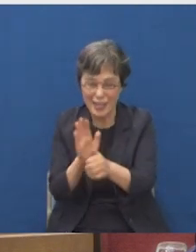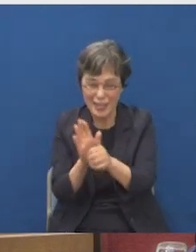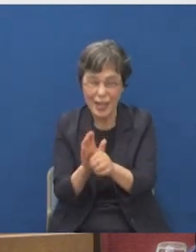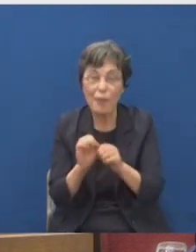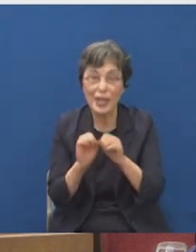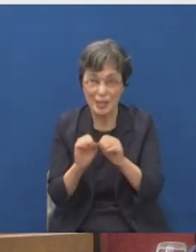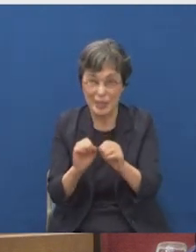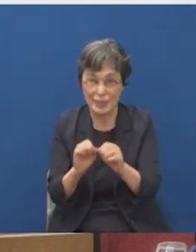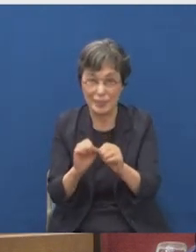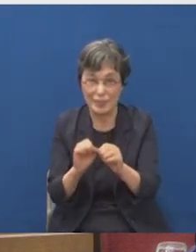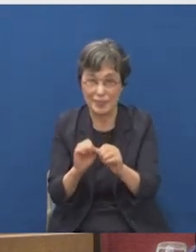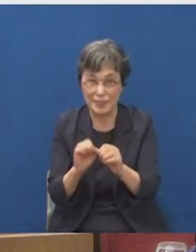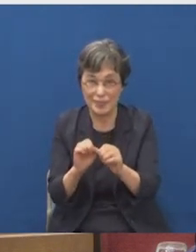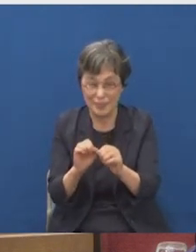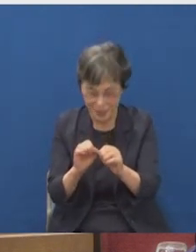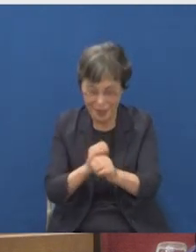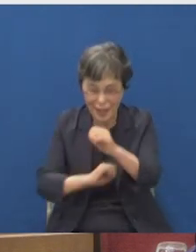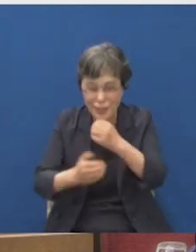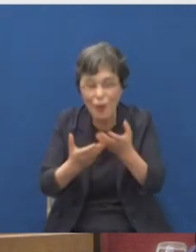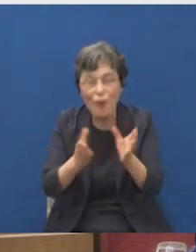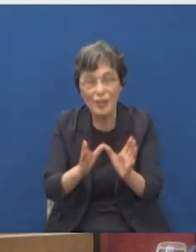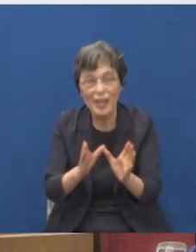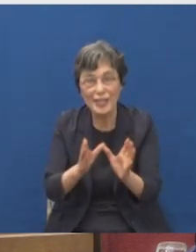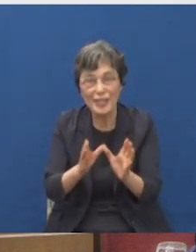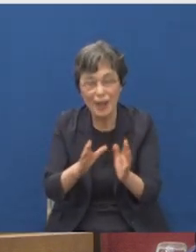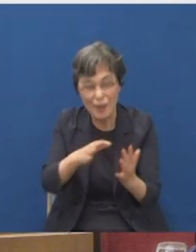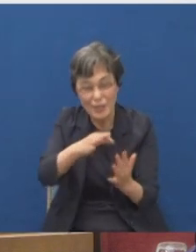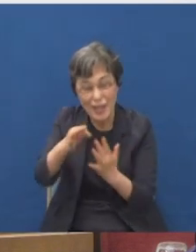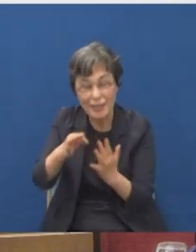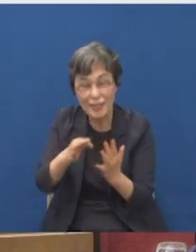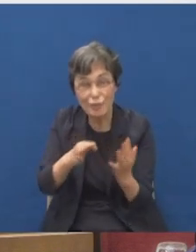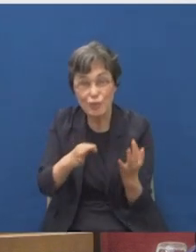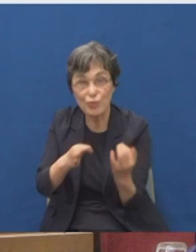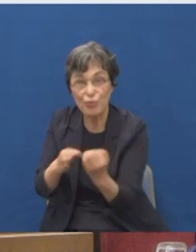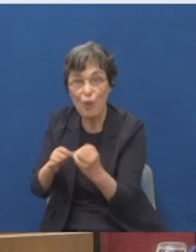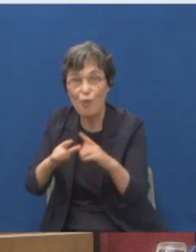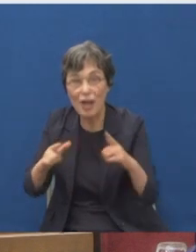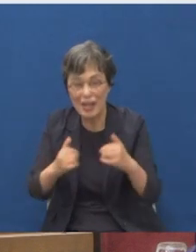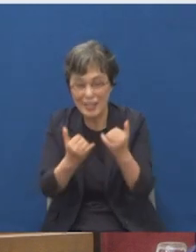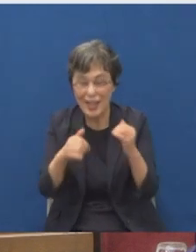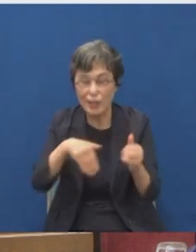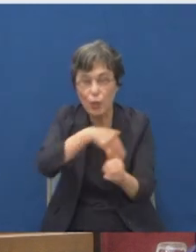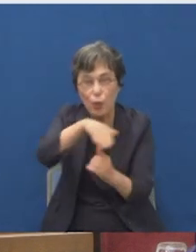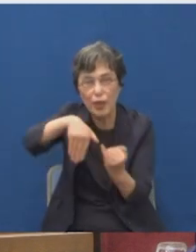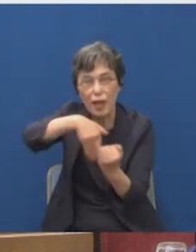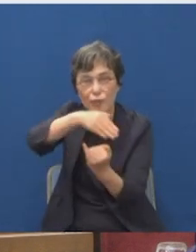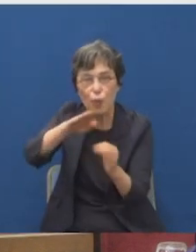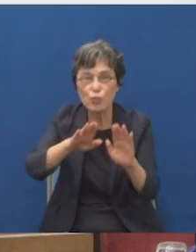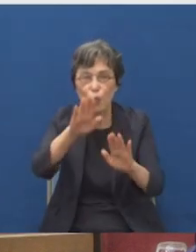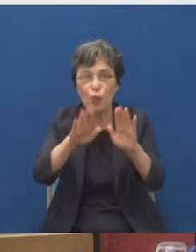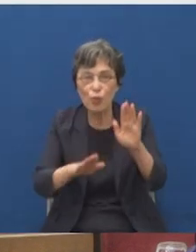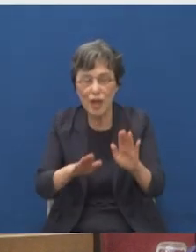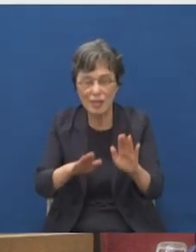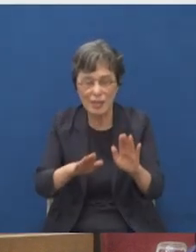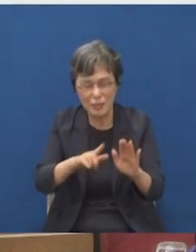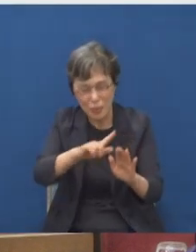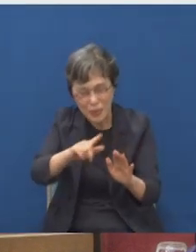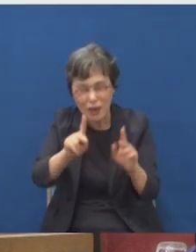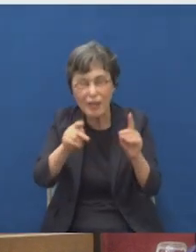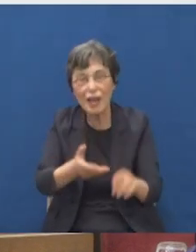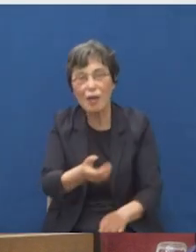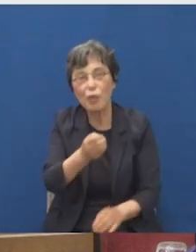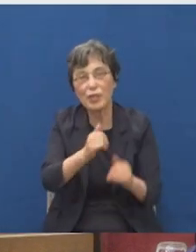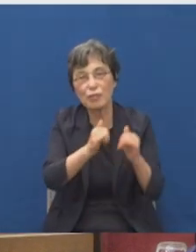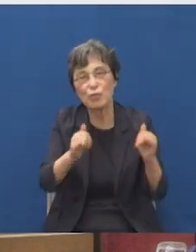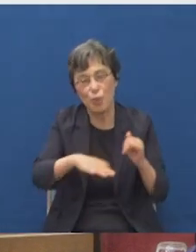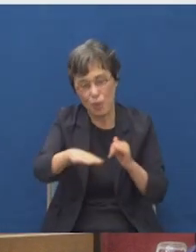うことで、活動団体や支援の選択肢を増やすとともに、社会的孤立などの状態にあり、複合的な課題を抱える世